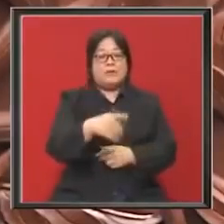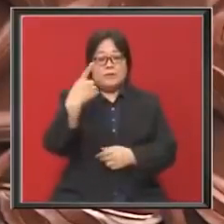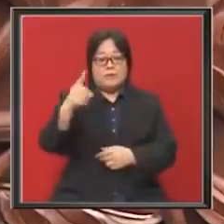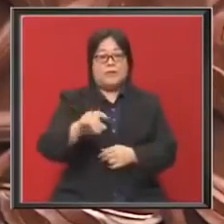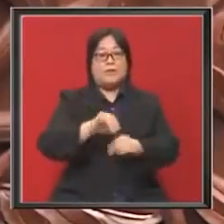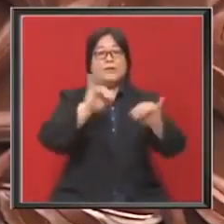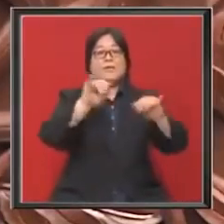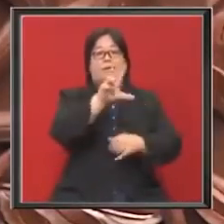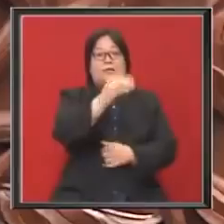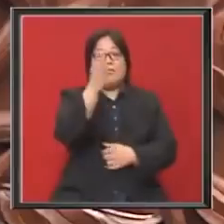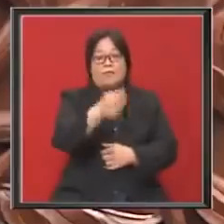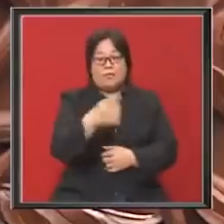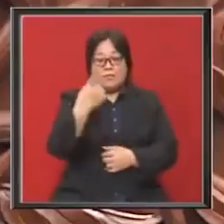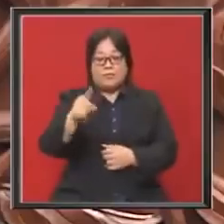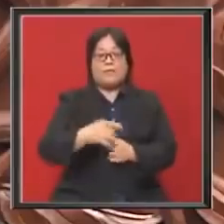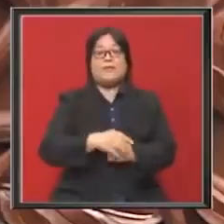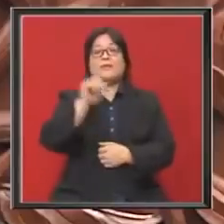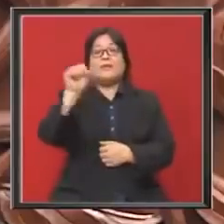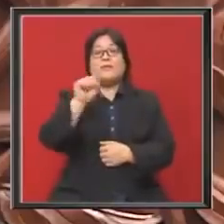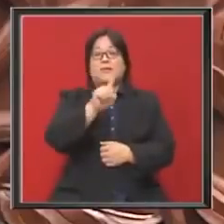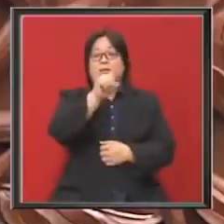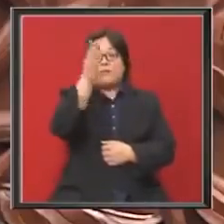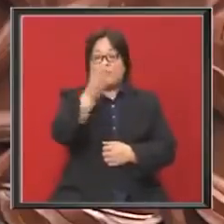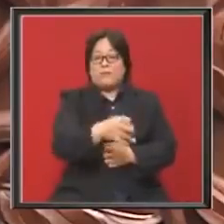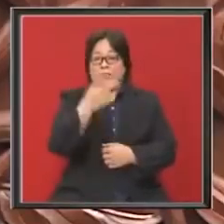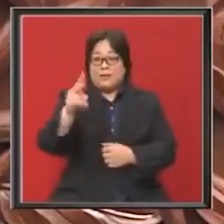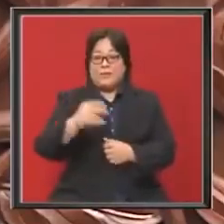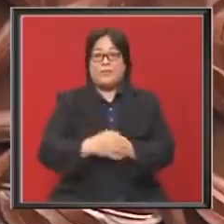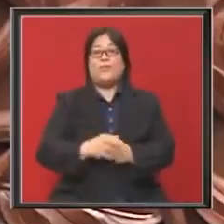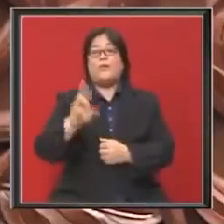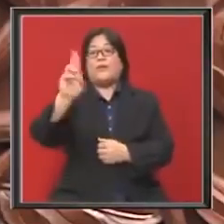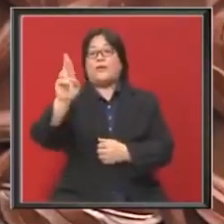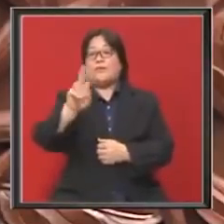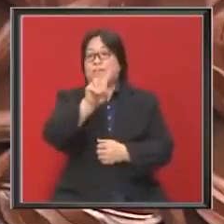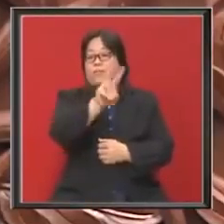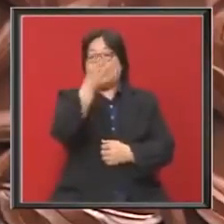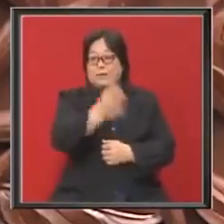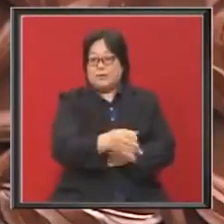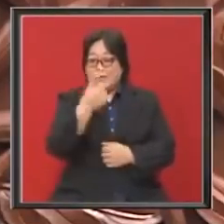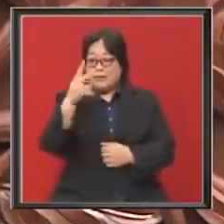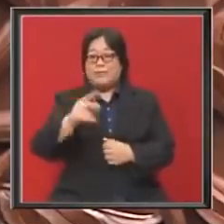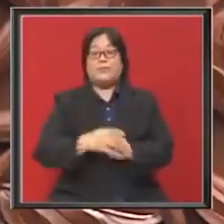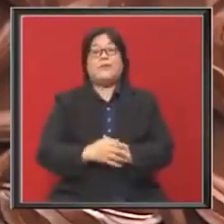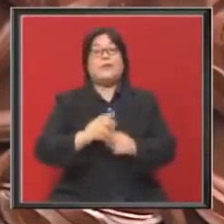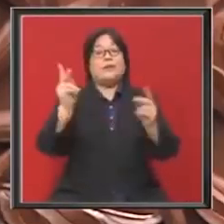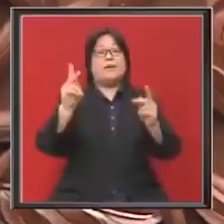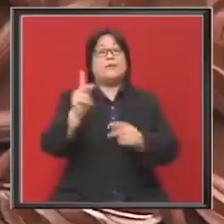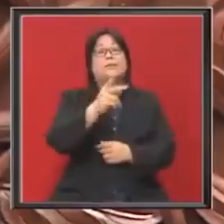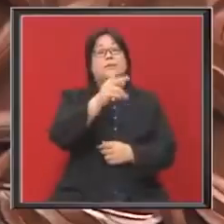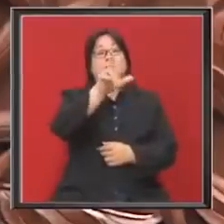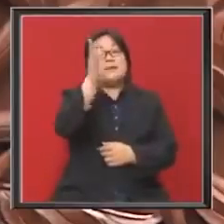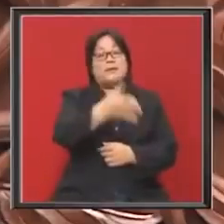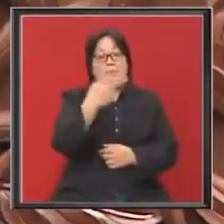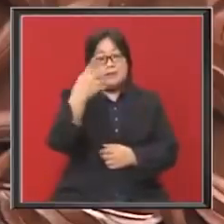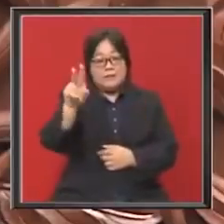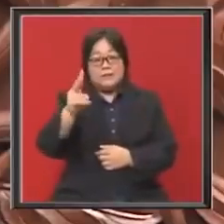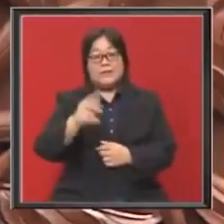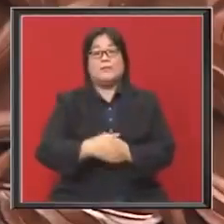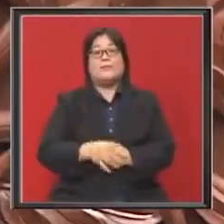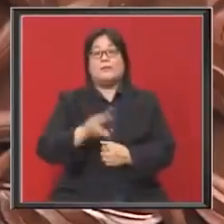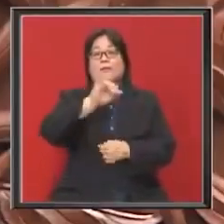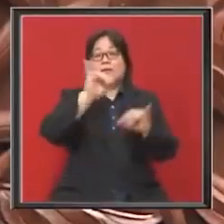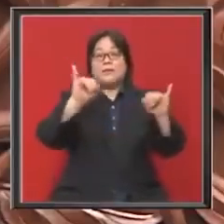Nov isnin 30 Nov Selasa Sabtu Desember Rabu Duo Desember Kamis 3 Desember